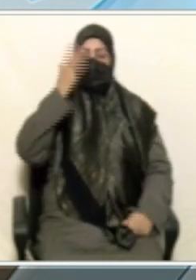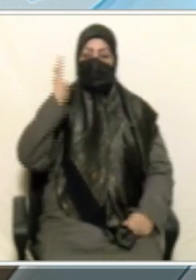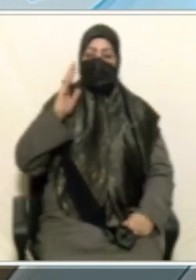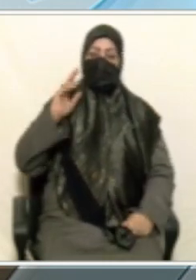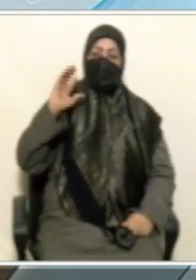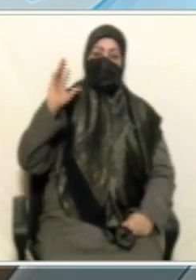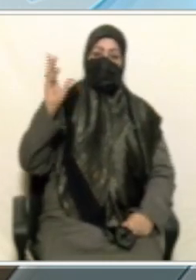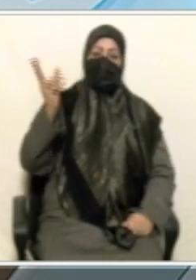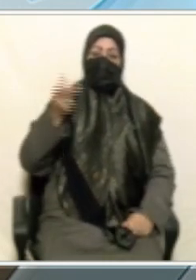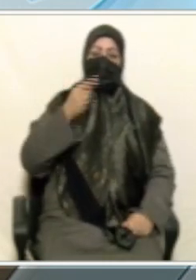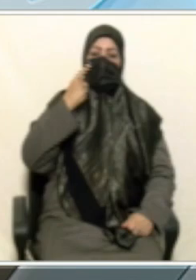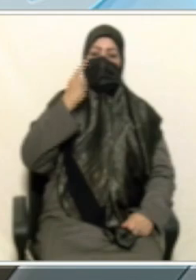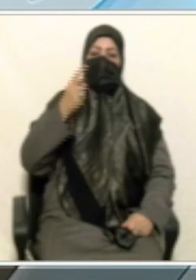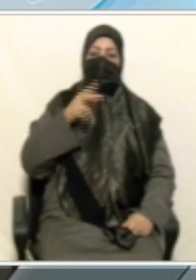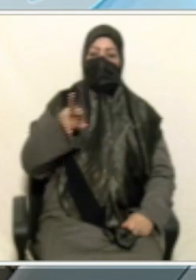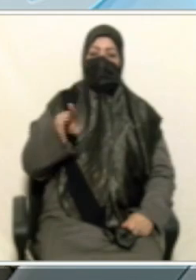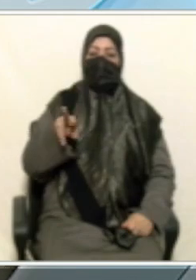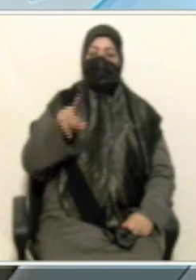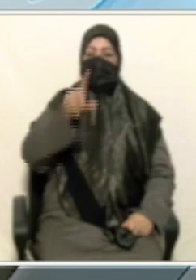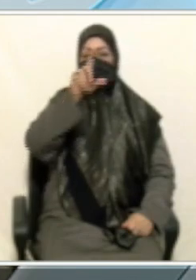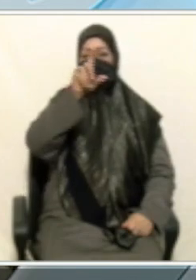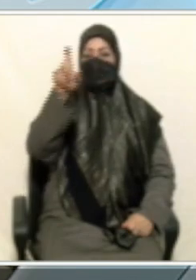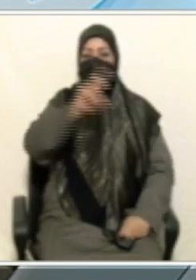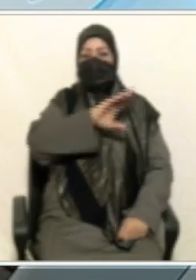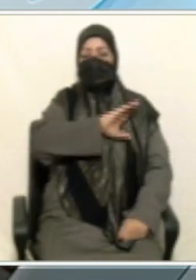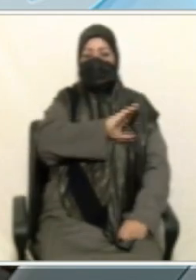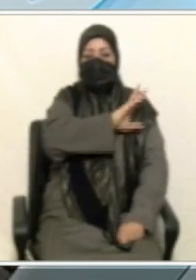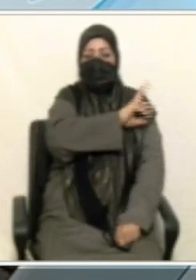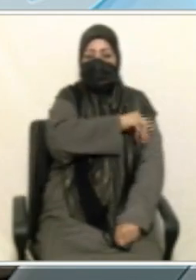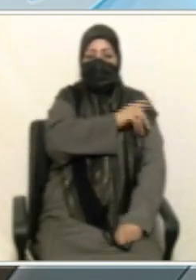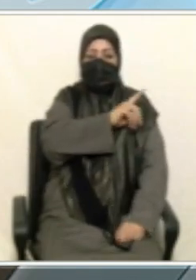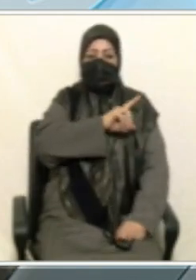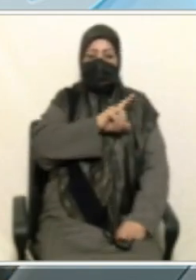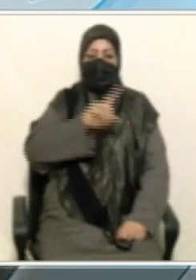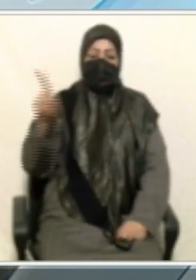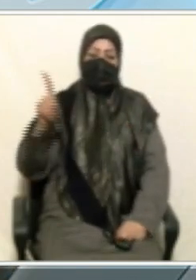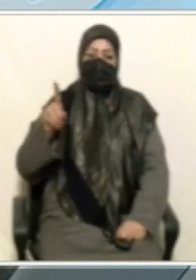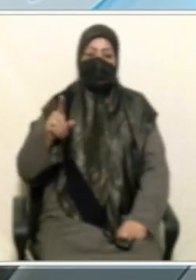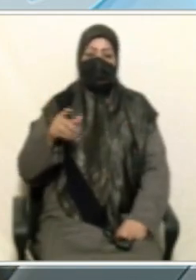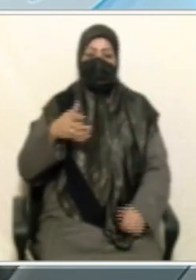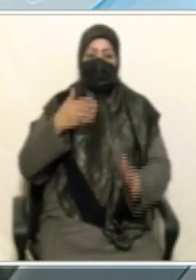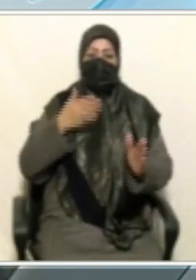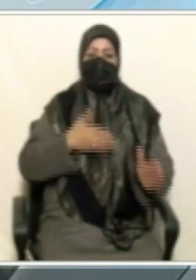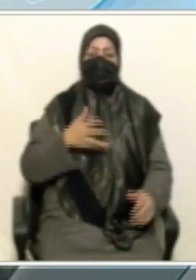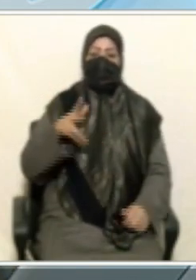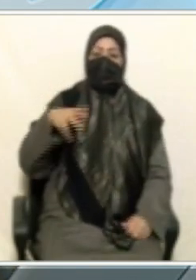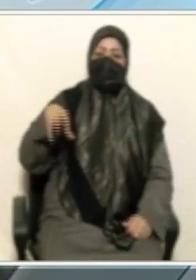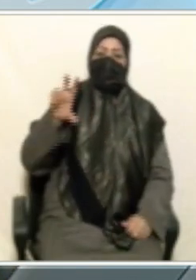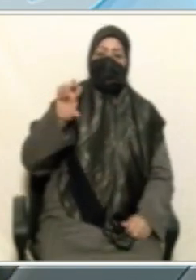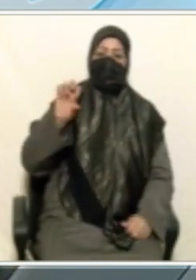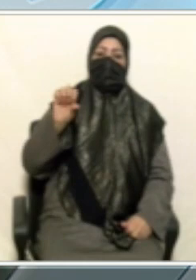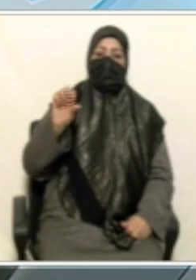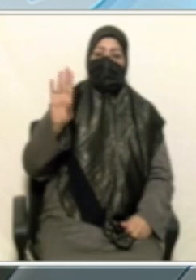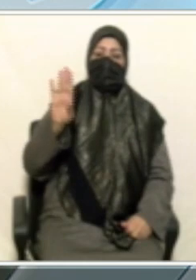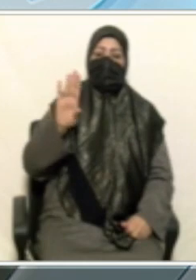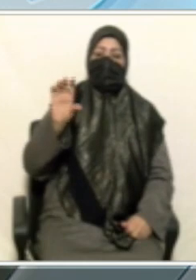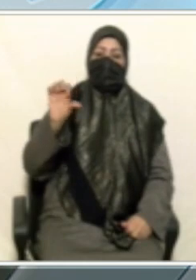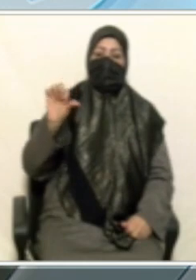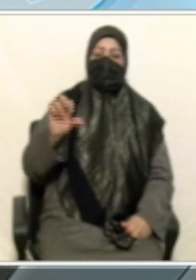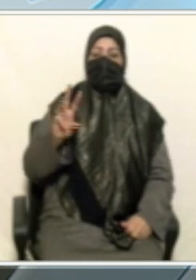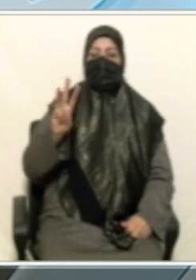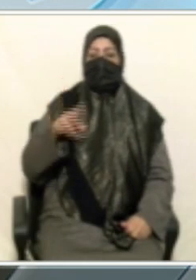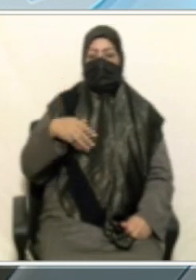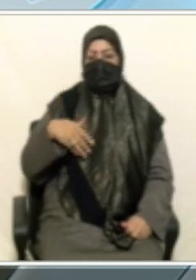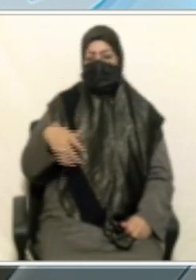غزة، قالوا: لا، أولئك أتباع الحوثي. ما هذه الجهالات؟ هذه جهالات، يريدون أن يدخلوا